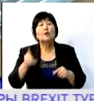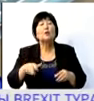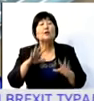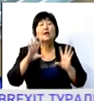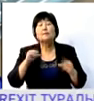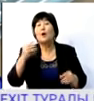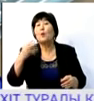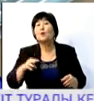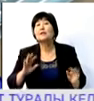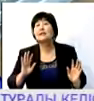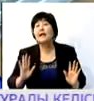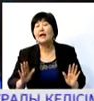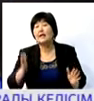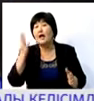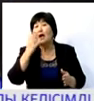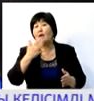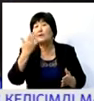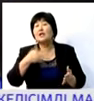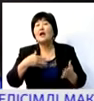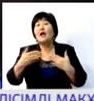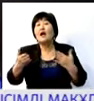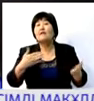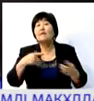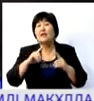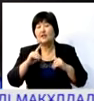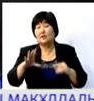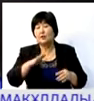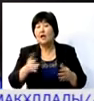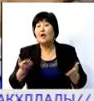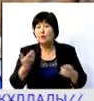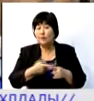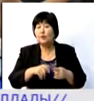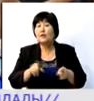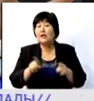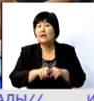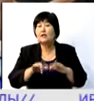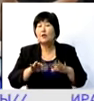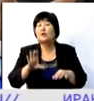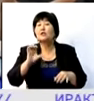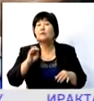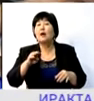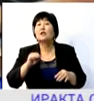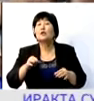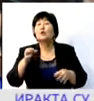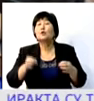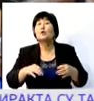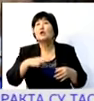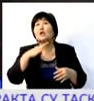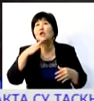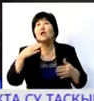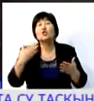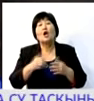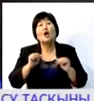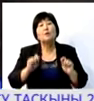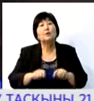небәрі 30-ы ғана бейне конференция арқылы өтіпті. Оның санын арттыру үшін қолға алынған смарт сот жобасы жаңа мүмкіндіктерге жол ашып